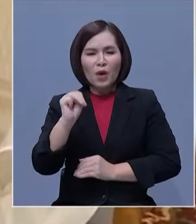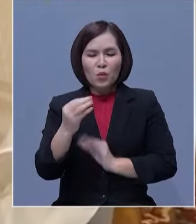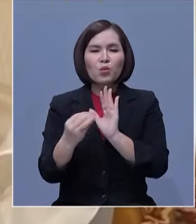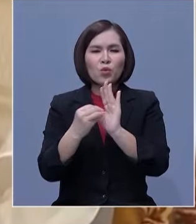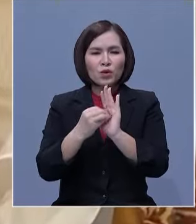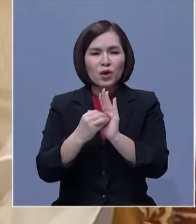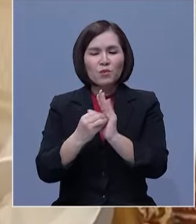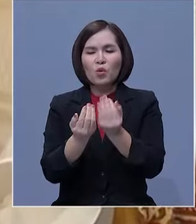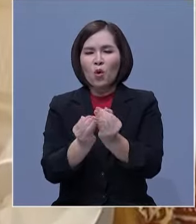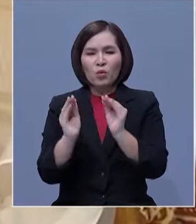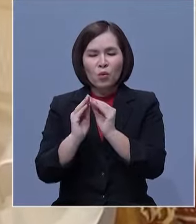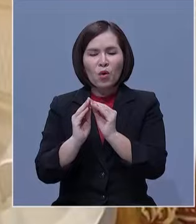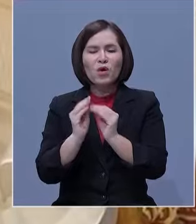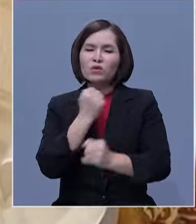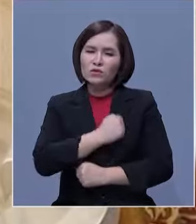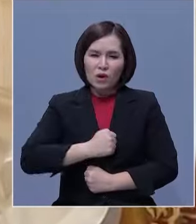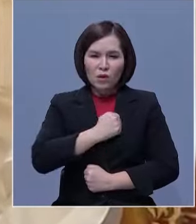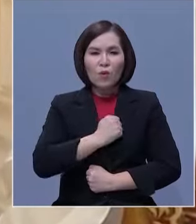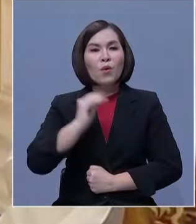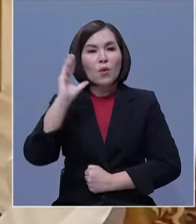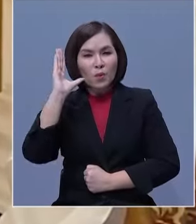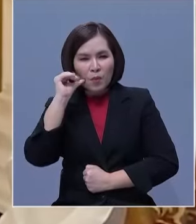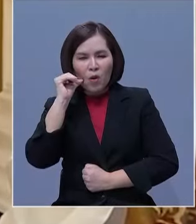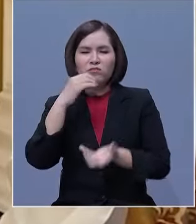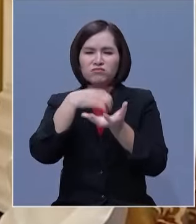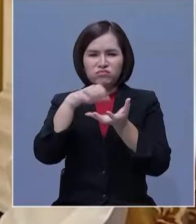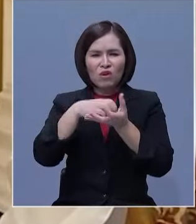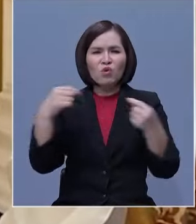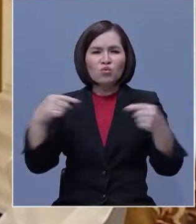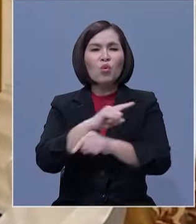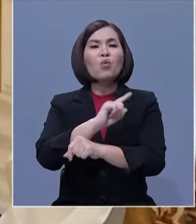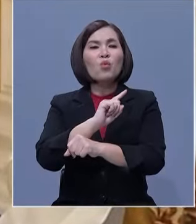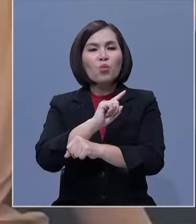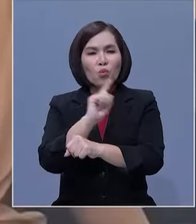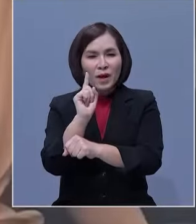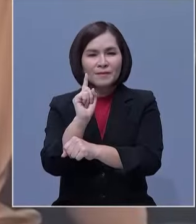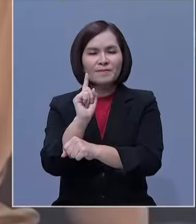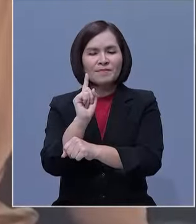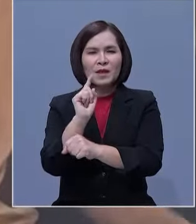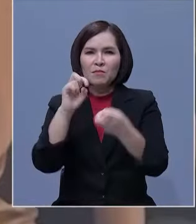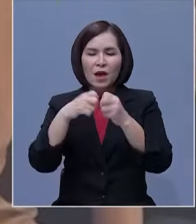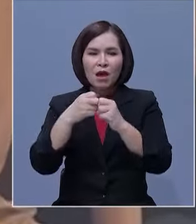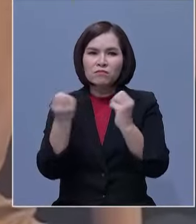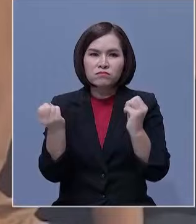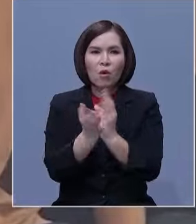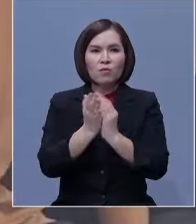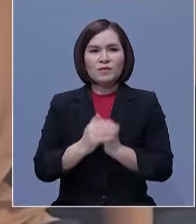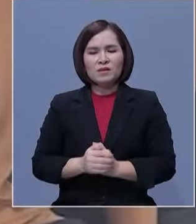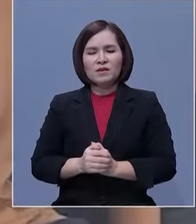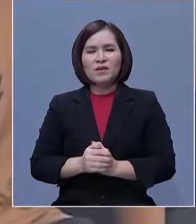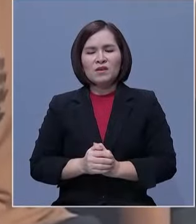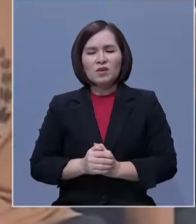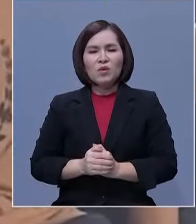ยผู้เป็นพ่อคือคุณจรูนนะครับบอกว่าวันเกิดเหตุลูกชายเนี่ยเป็นคนเข้าไปช่วยเคลียร์ให้กับอีกคนนึงก็คือน้ำม